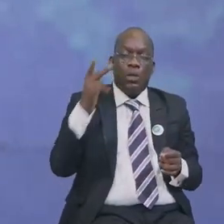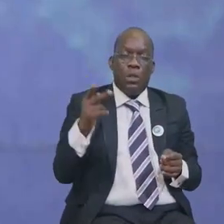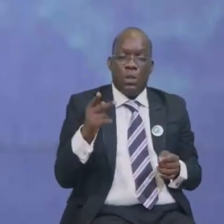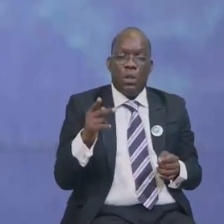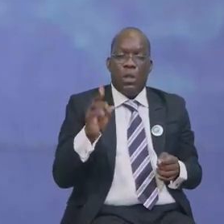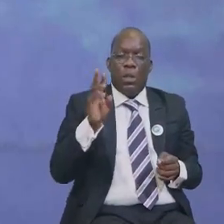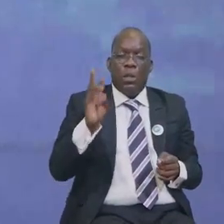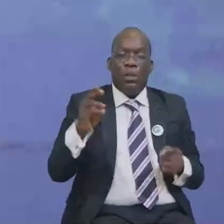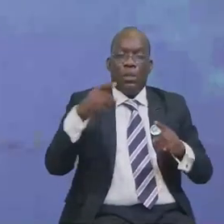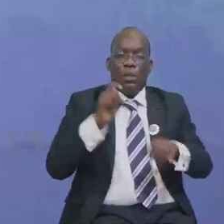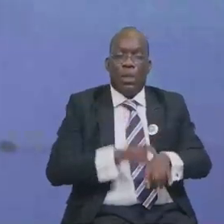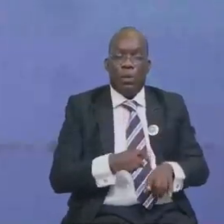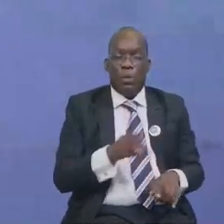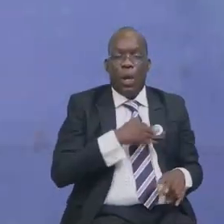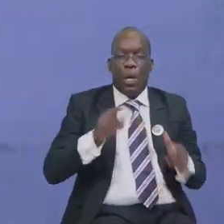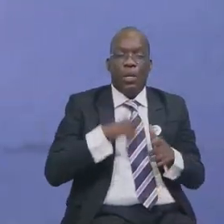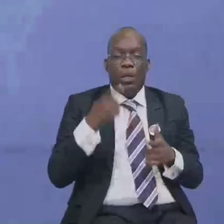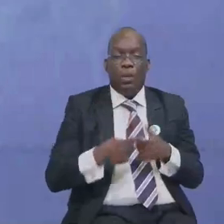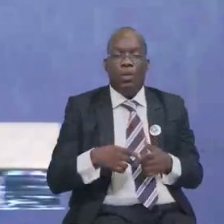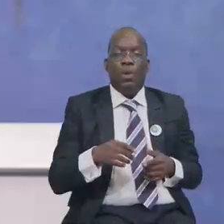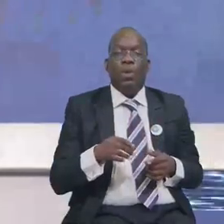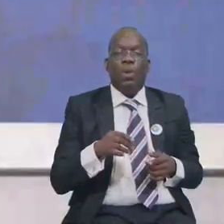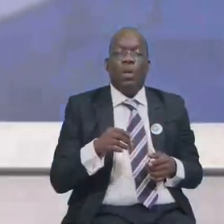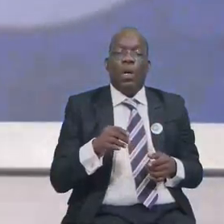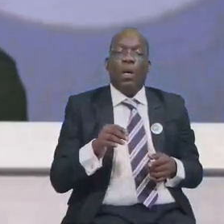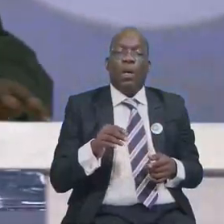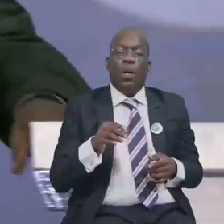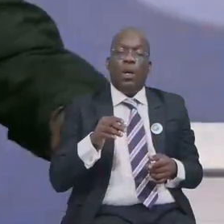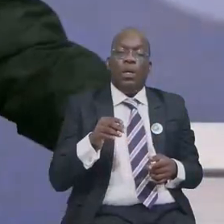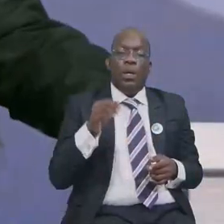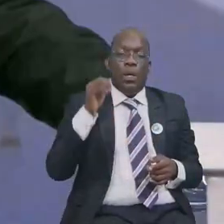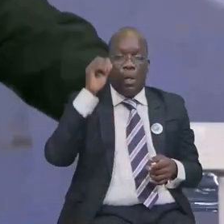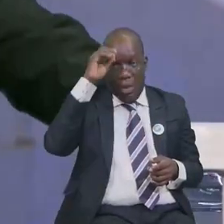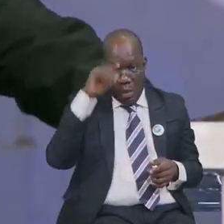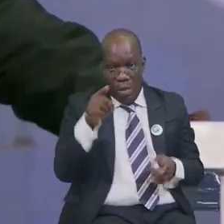5 à 6 fois. Et j'étais venu, elle avait l'opportunité de me voir.